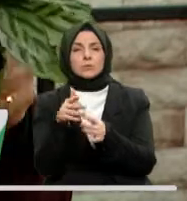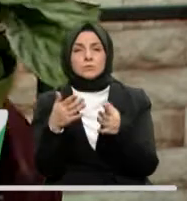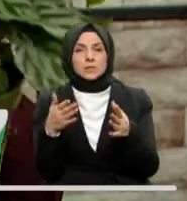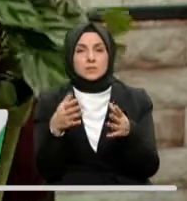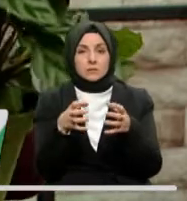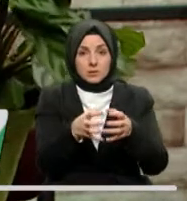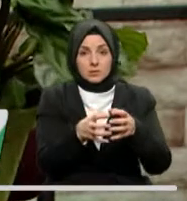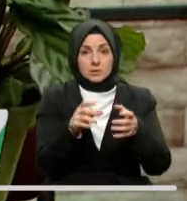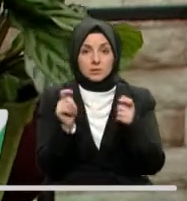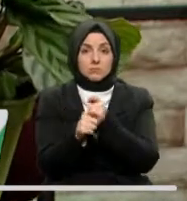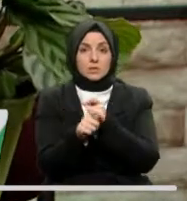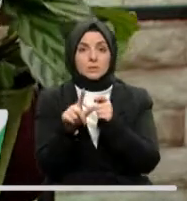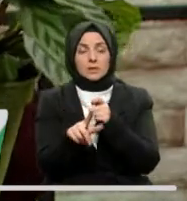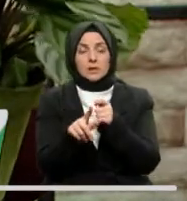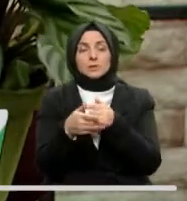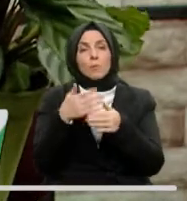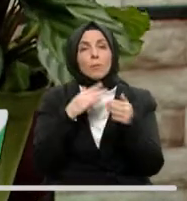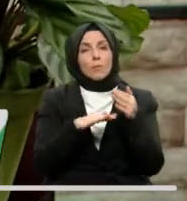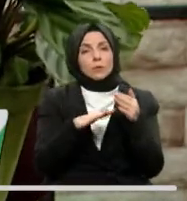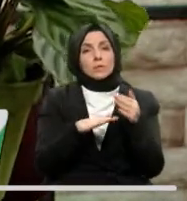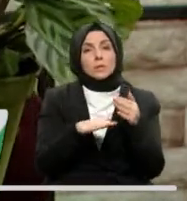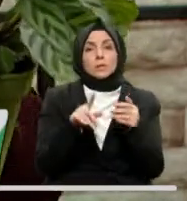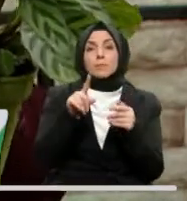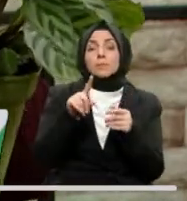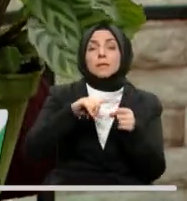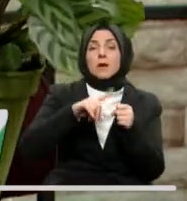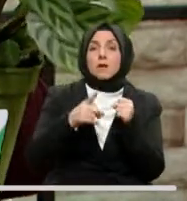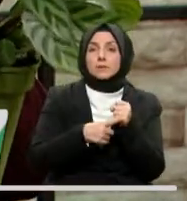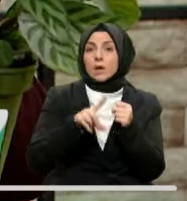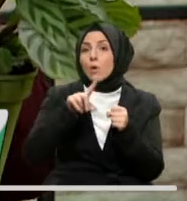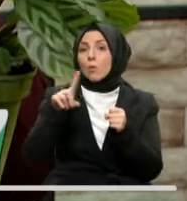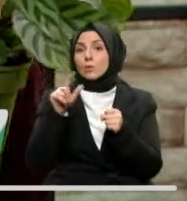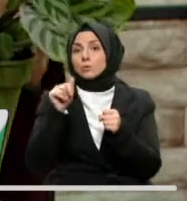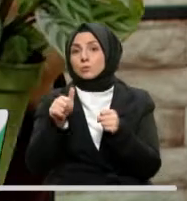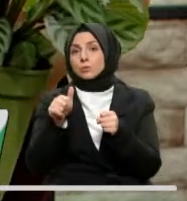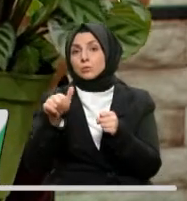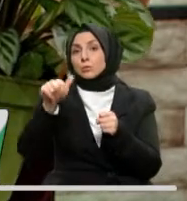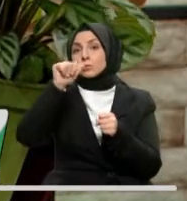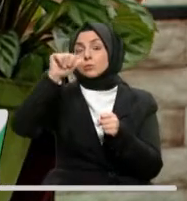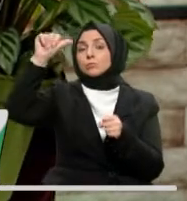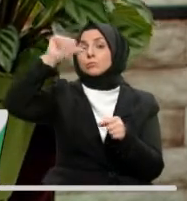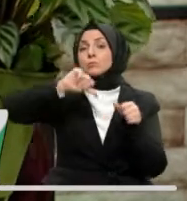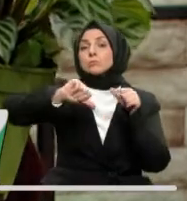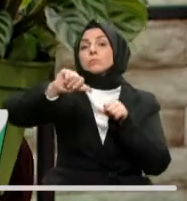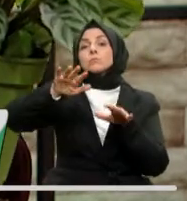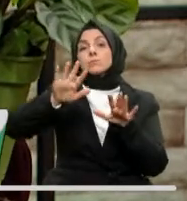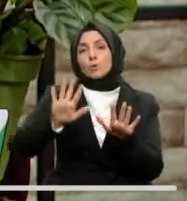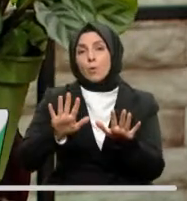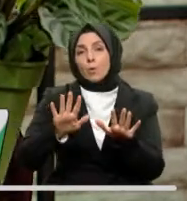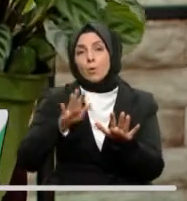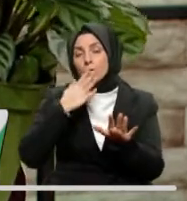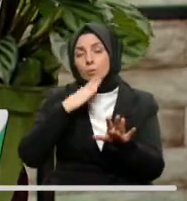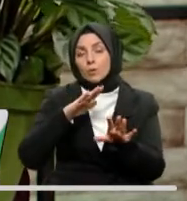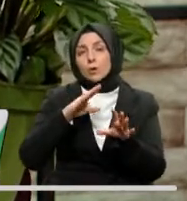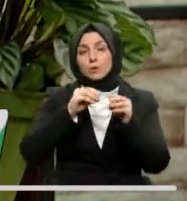Öncelikle o doğum günü Olamayacağız Tamam Neden Çünkü sulu olursa toprağı dağılır toprağın